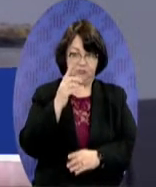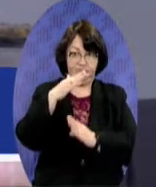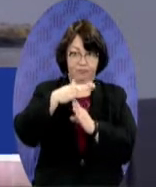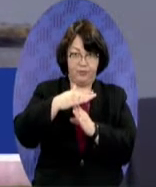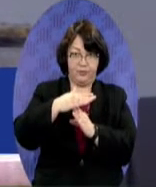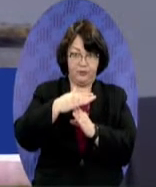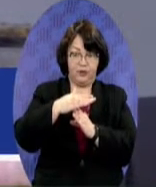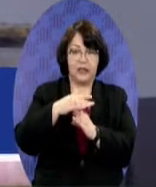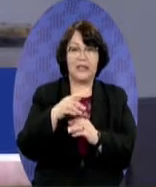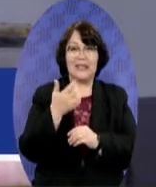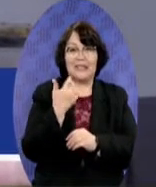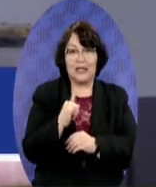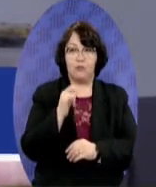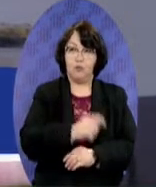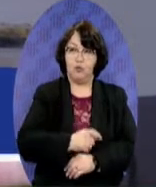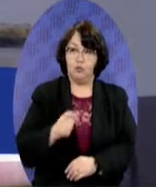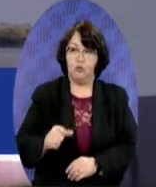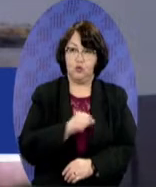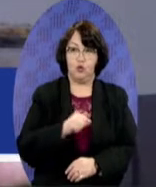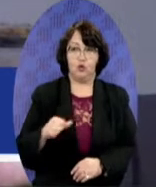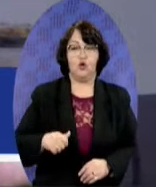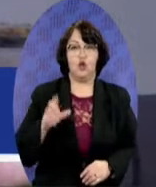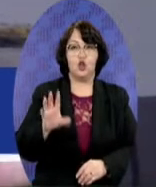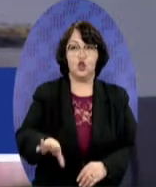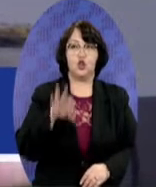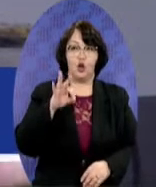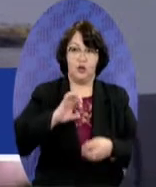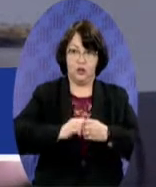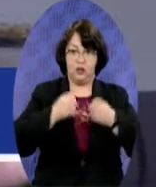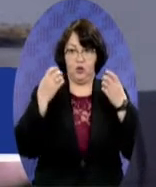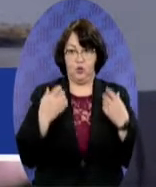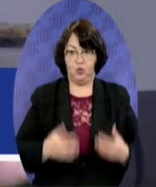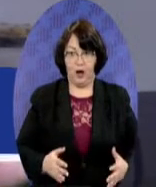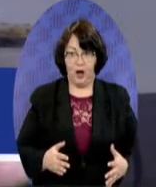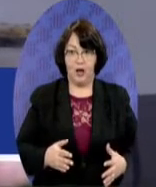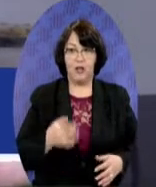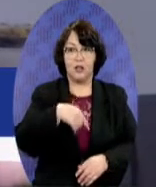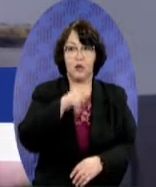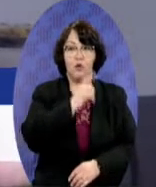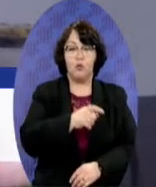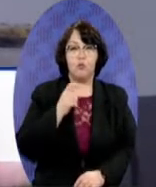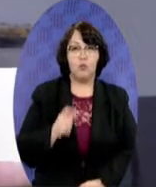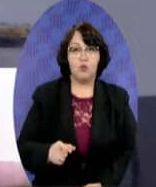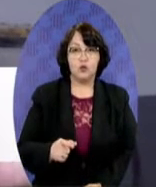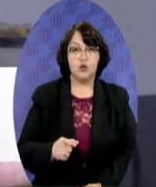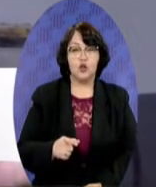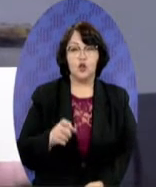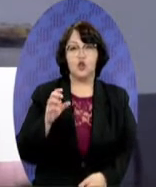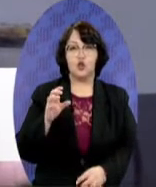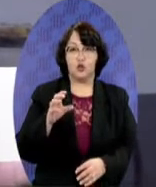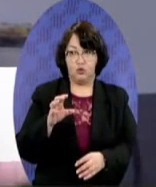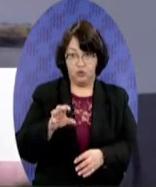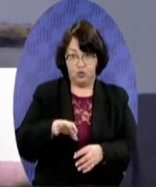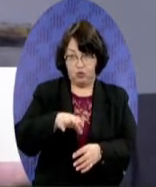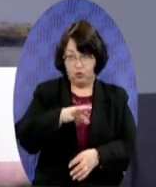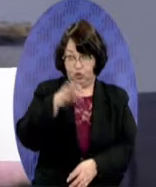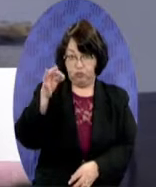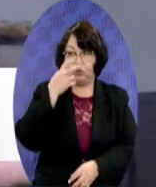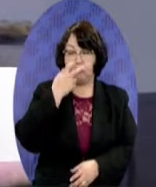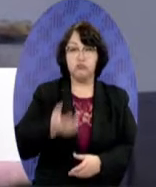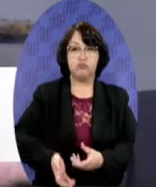болоод зарим хүмүүс өөрөө сонголтоо хийсэн бэл. Тэр хүмүүсийн хувьд бол одоо сонголтын нь бол ойлгож